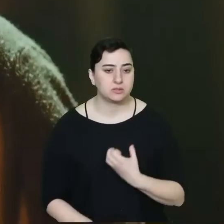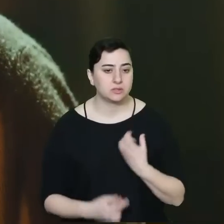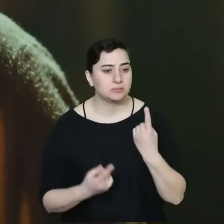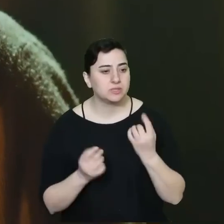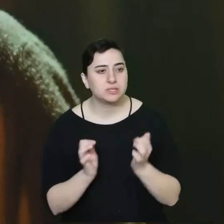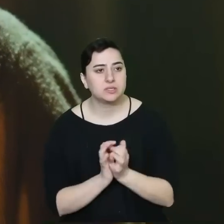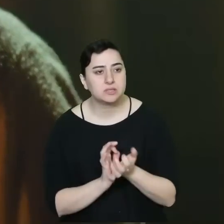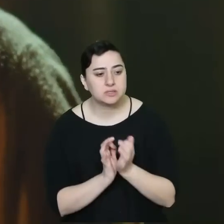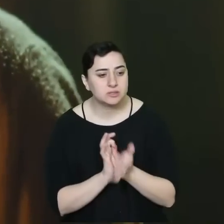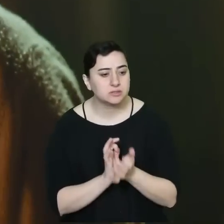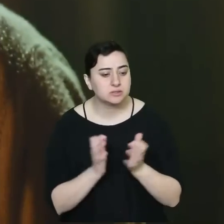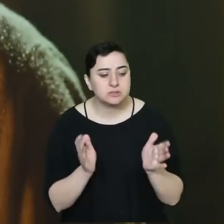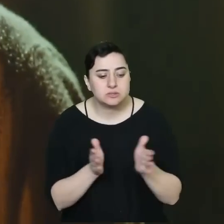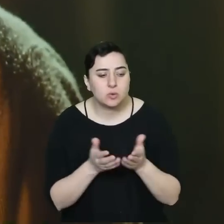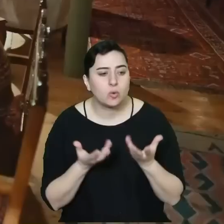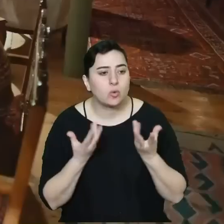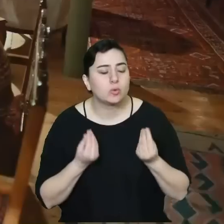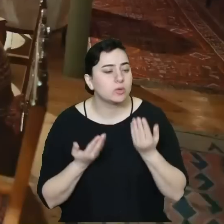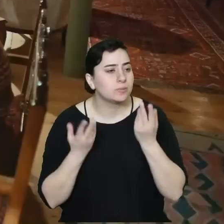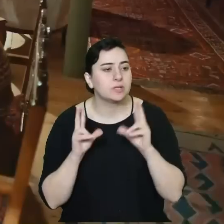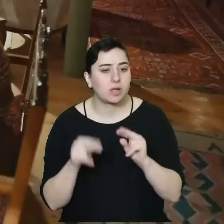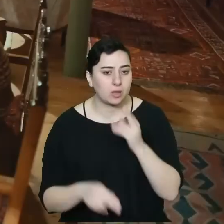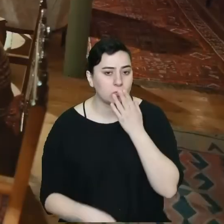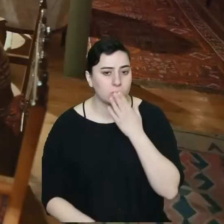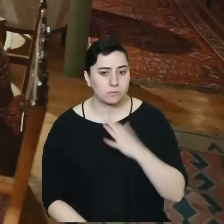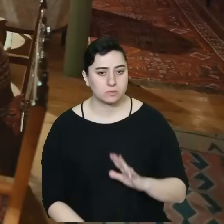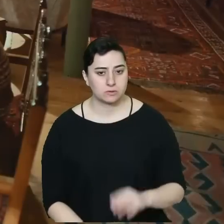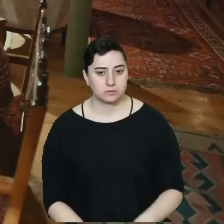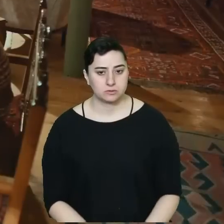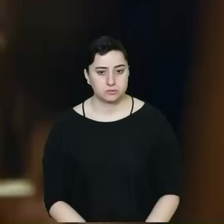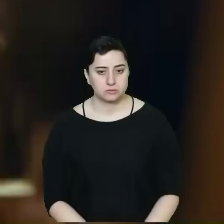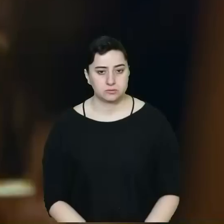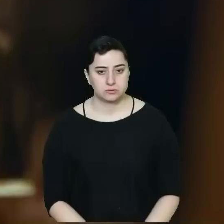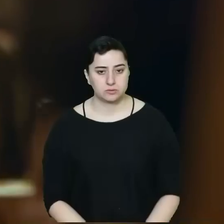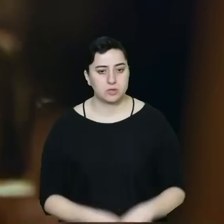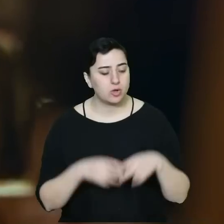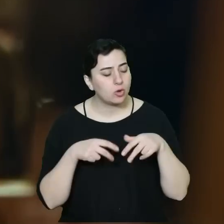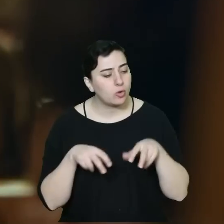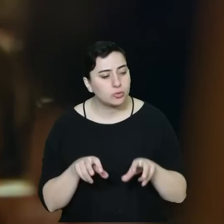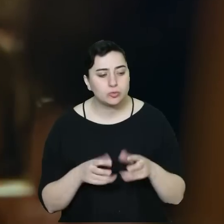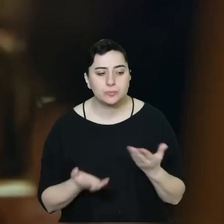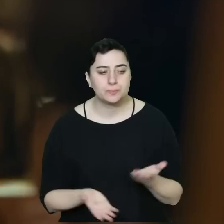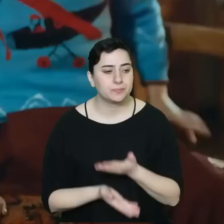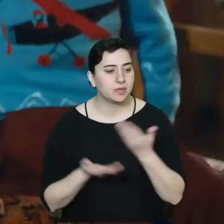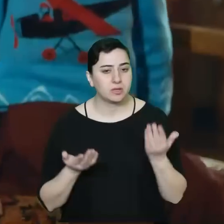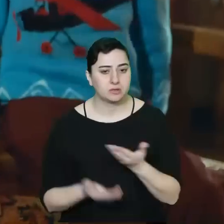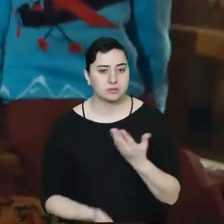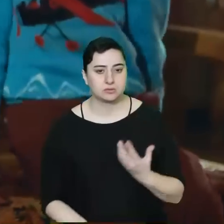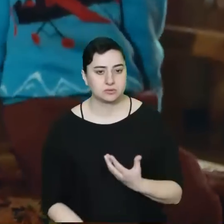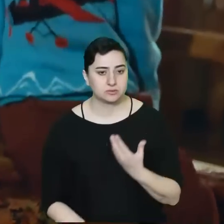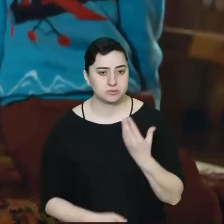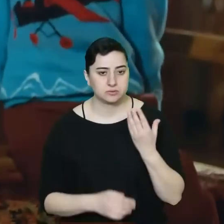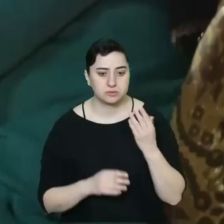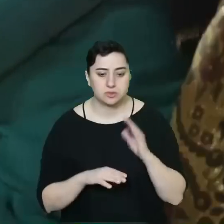daracık yerimde yok. Sesi salona geliyor. Ökkeş kitaptan kaldırdı başını. Çocuklar